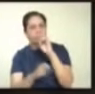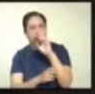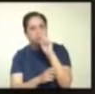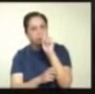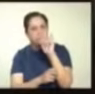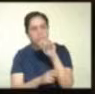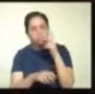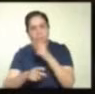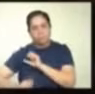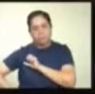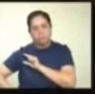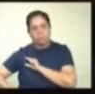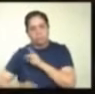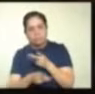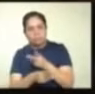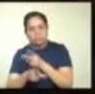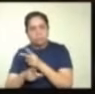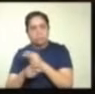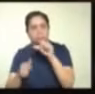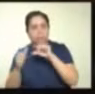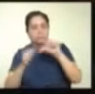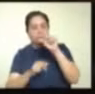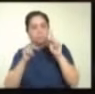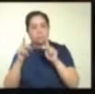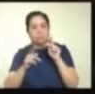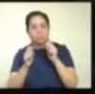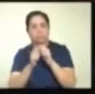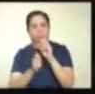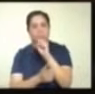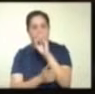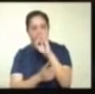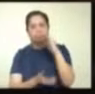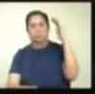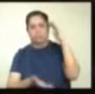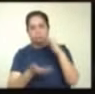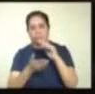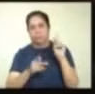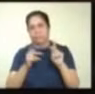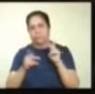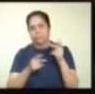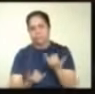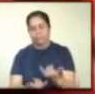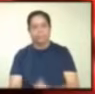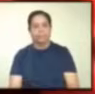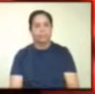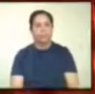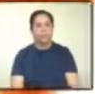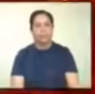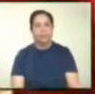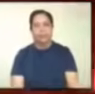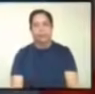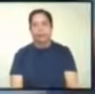yung mga nag-iikot kanina na mga personnel maging mga staff ay nabawasan na rin.